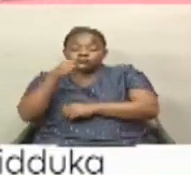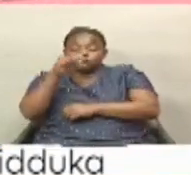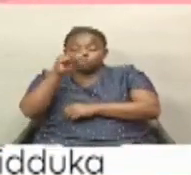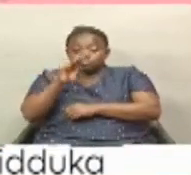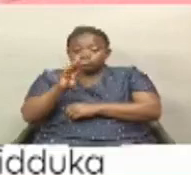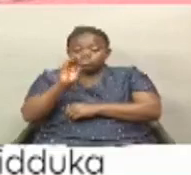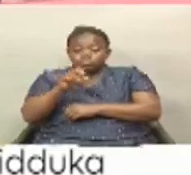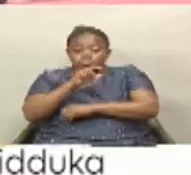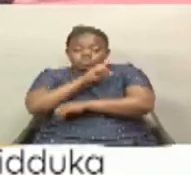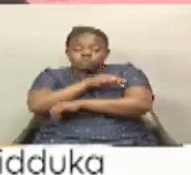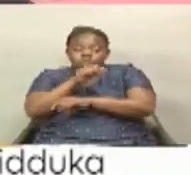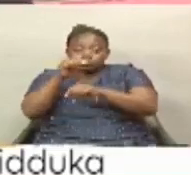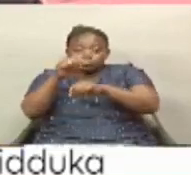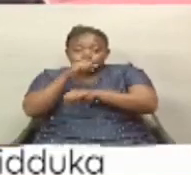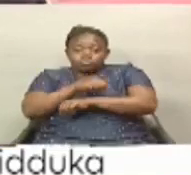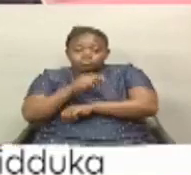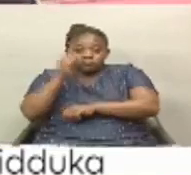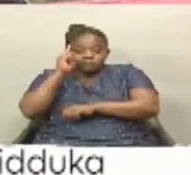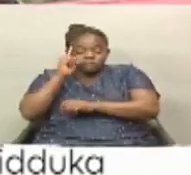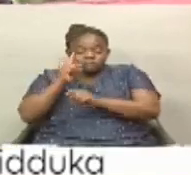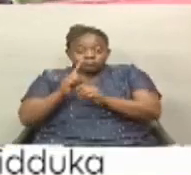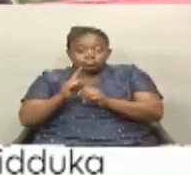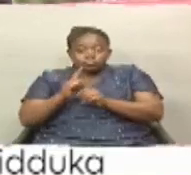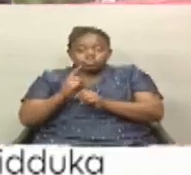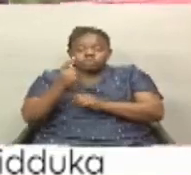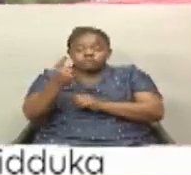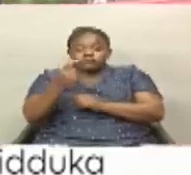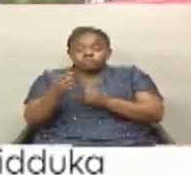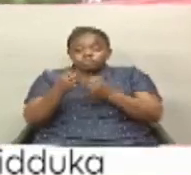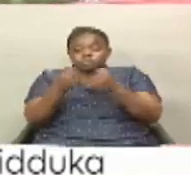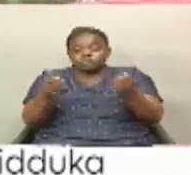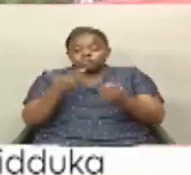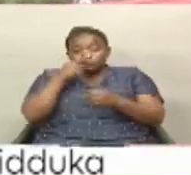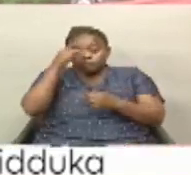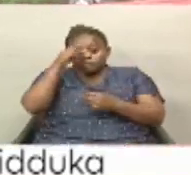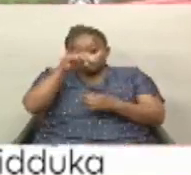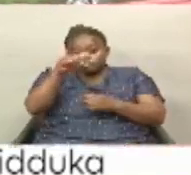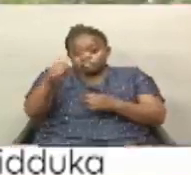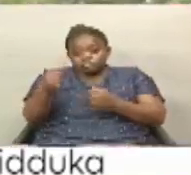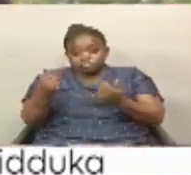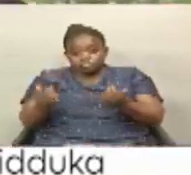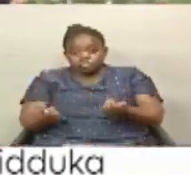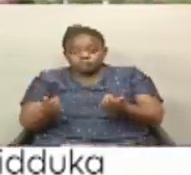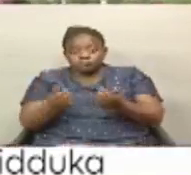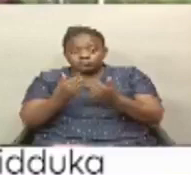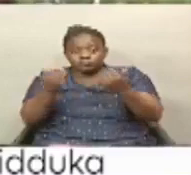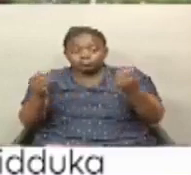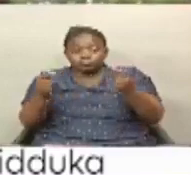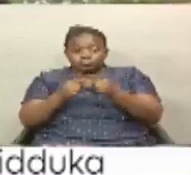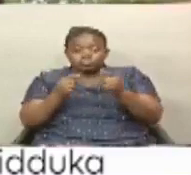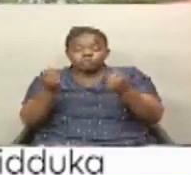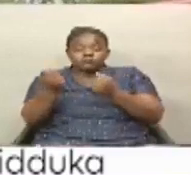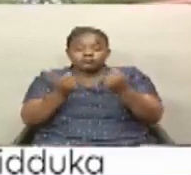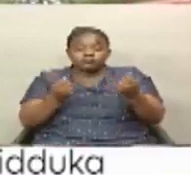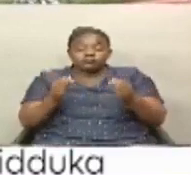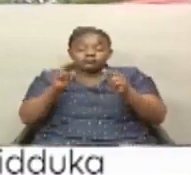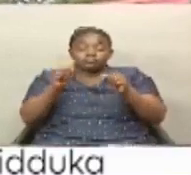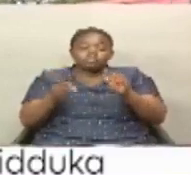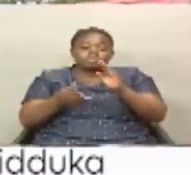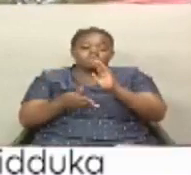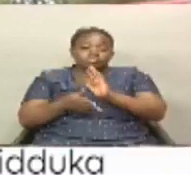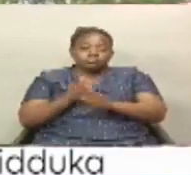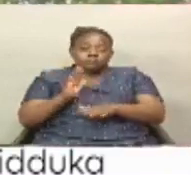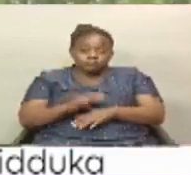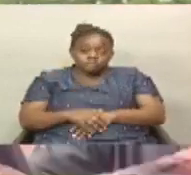ddwaliro nina essomero lya ddi abazadde abasinga batutte abaana baabwe abalala abaakosebwa ate tuvuge nga tetuvuga supiidi